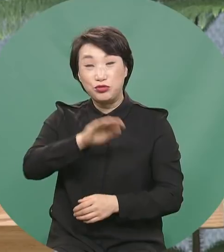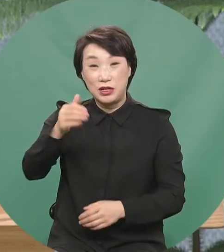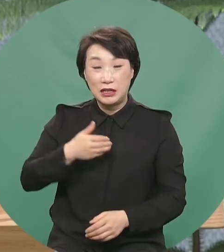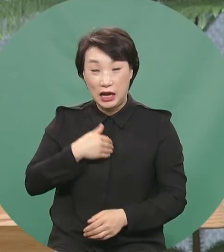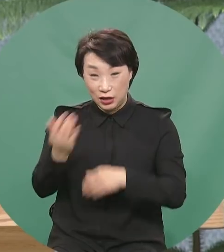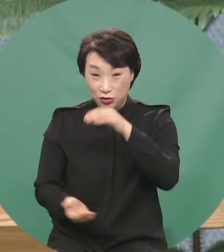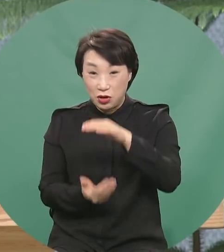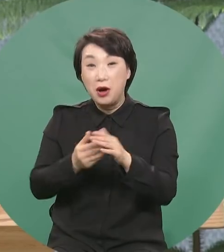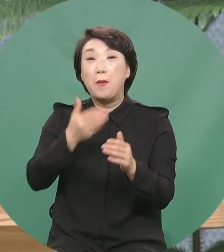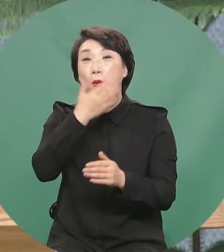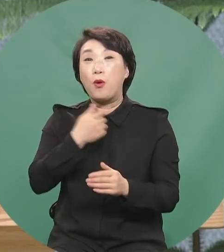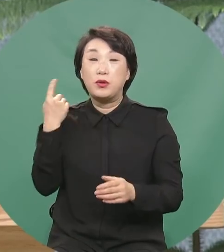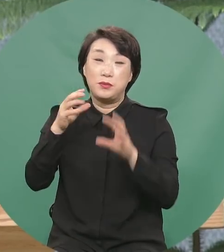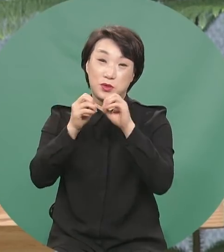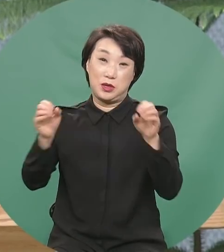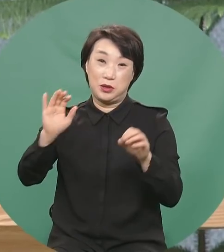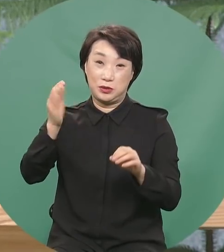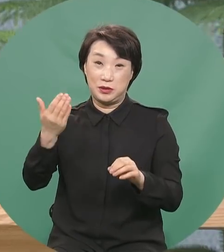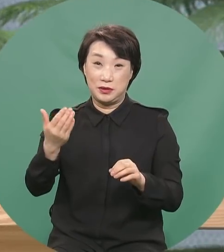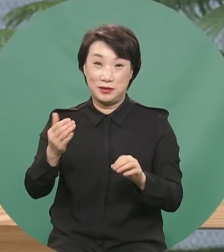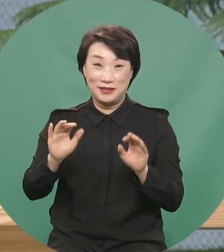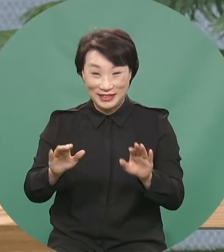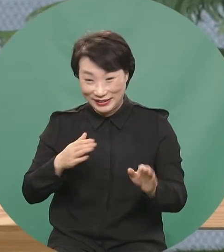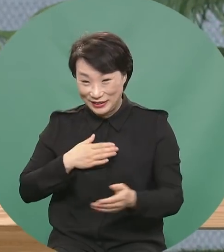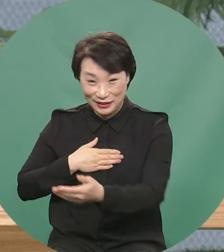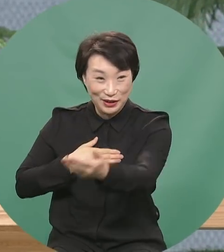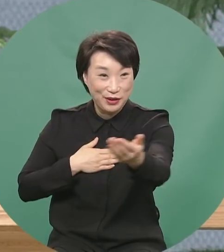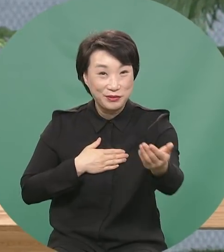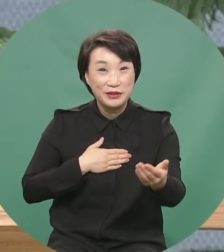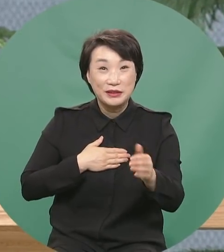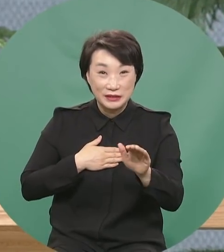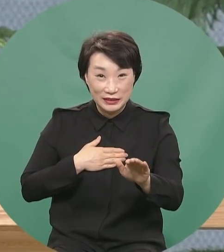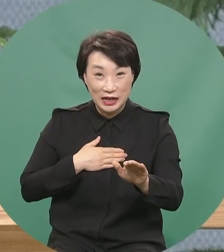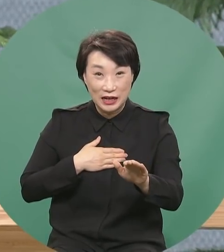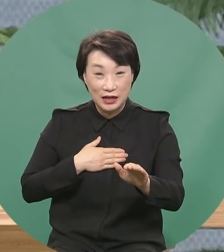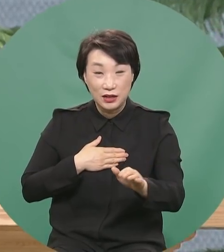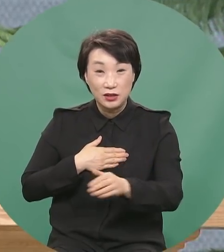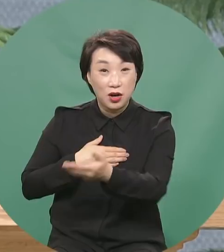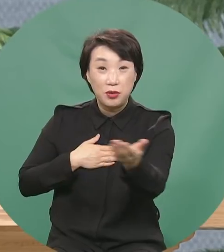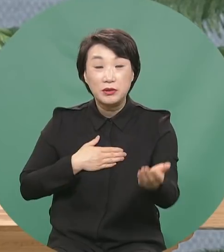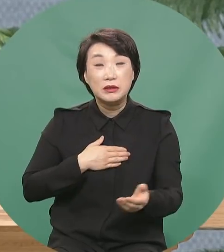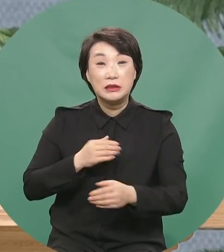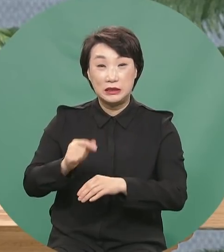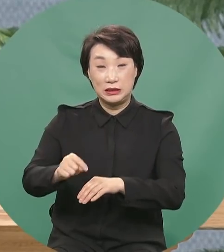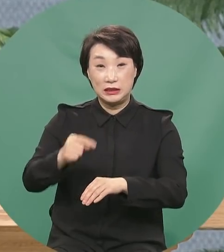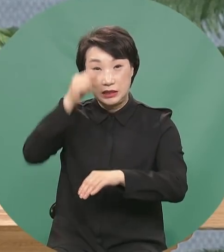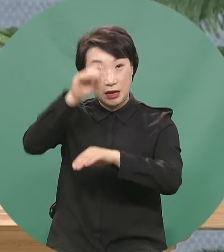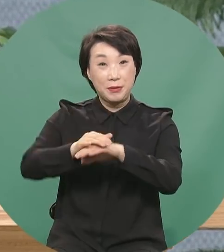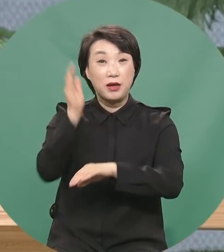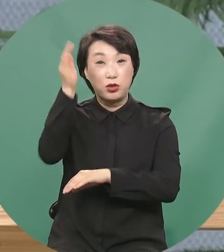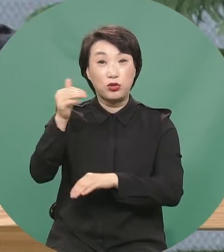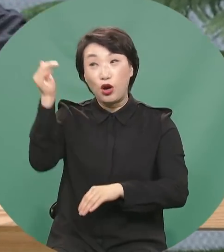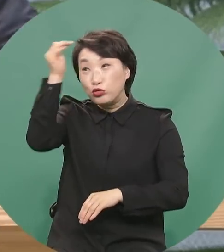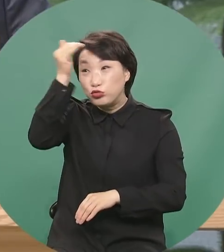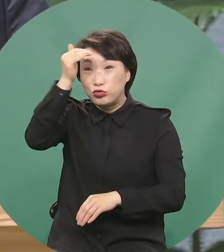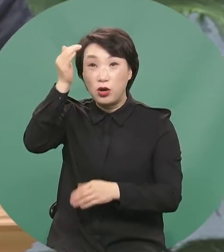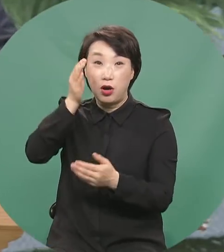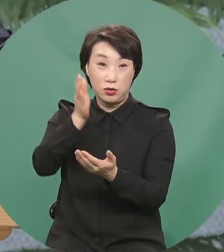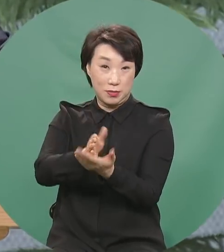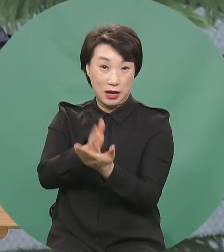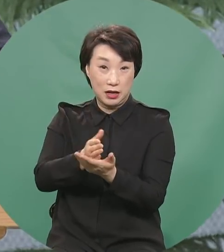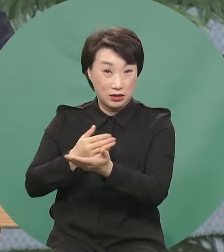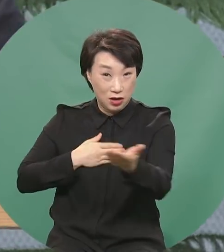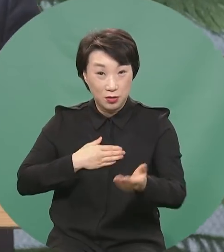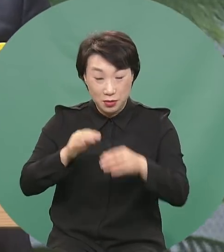전할 것이요. 오늘 여러분들이요 구경꾼 되지 말고 우리는 다